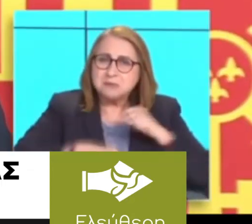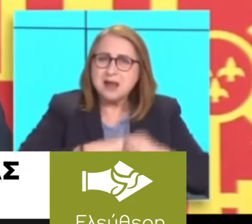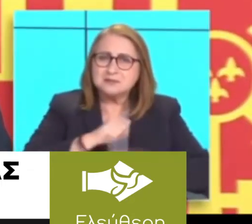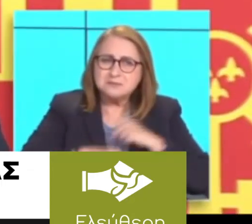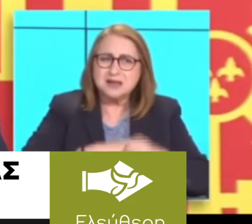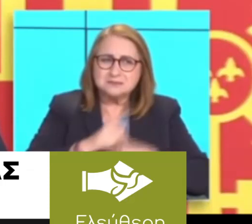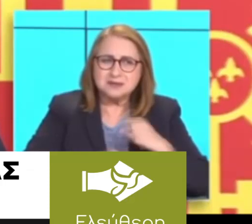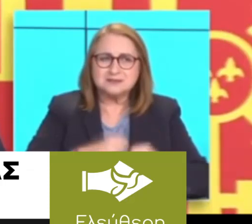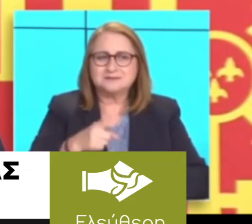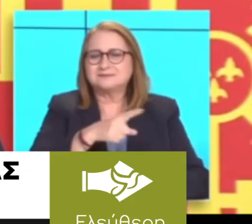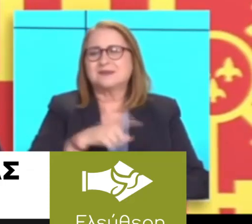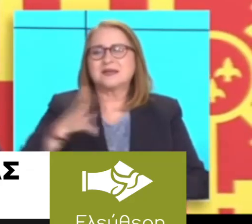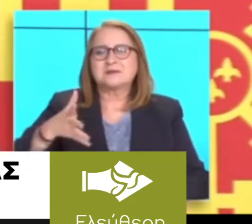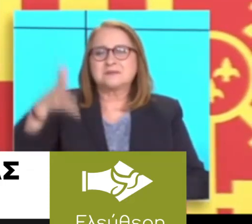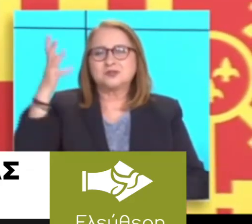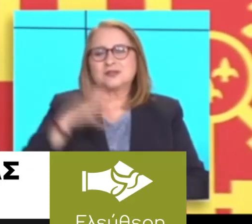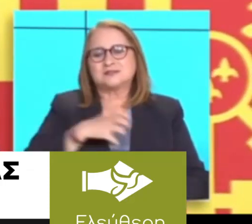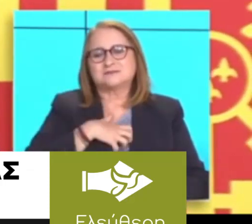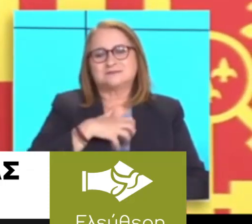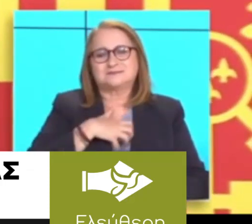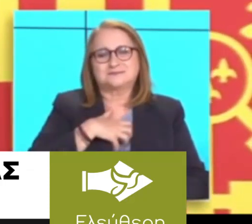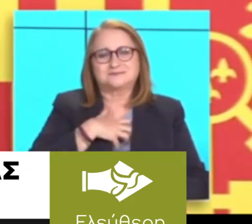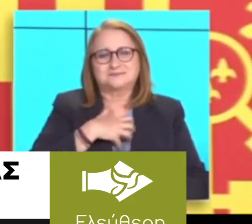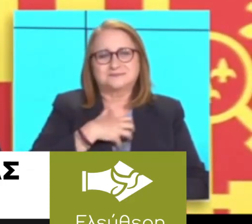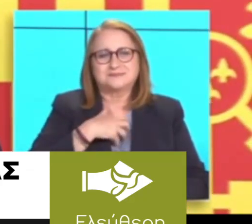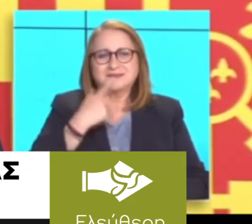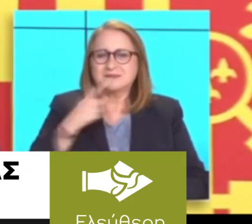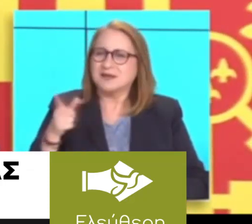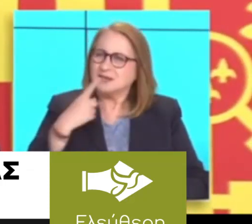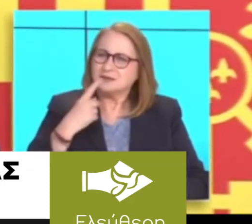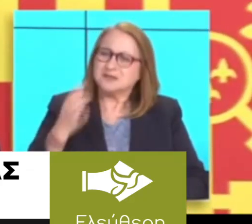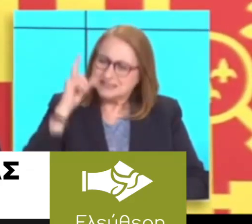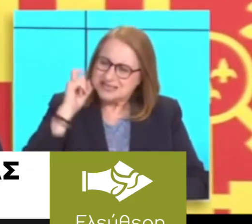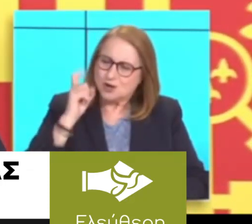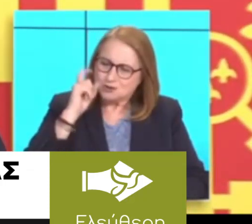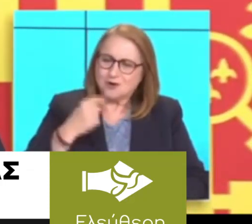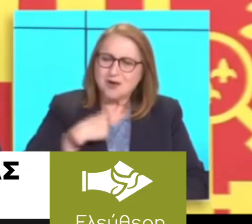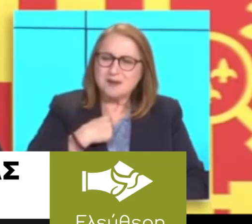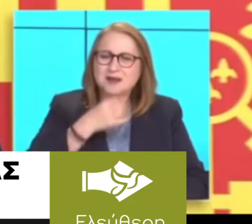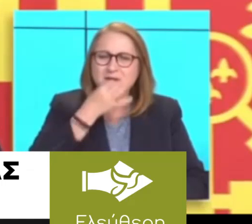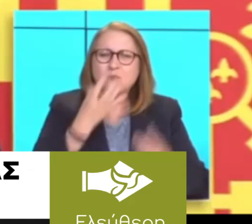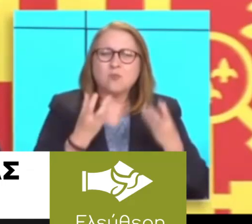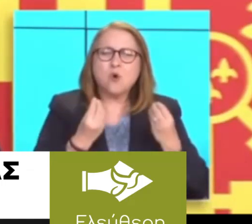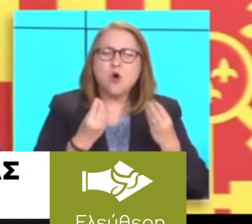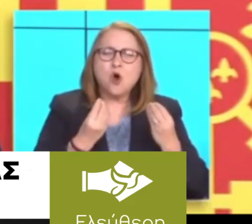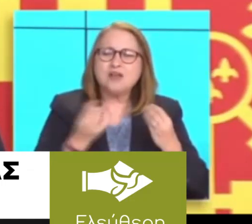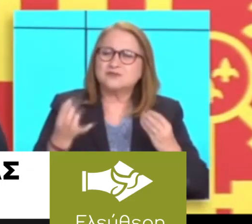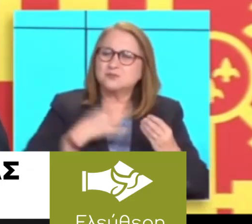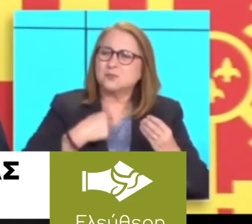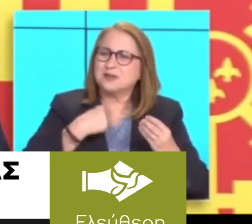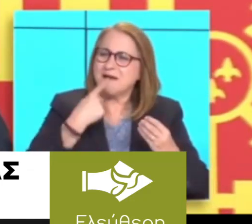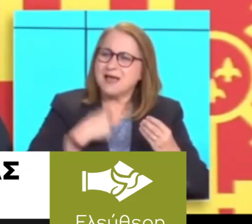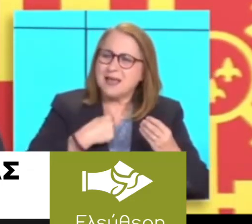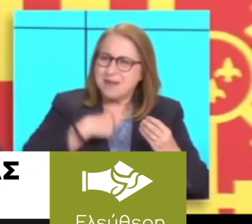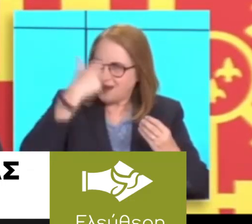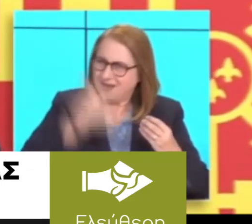Γιώκ το έχω ξανακούσει στο παρελθόν, το άκουσα μετά τον Εύρο, υπόθηκε με άλλα λόγια. Συναντηθήκαμε με τον κύριο Ερντογάν, εκτιμώ